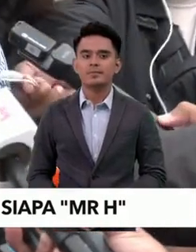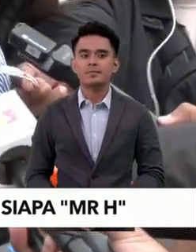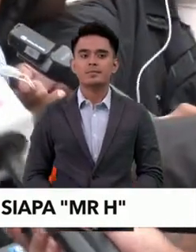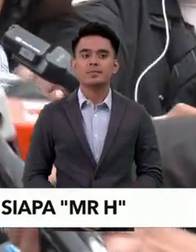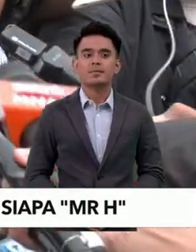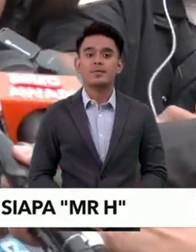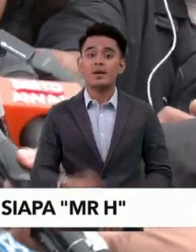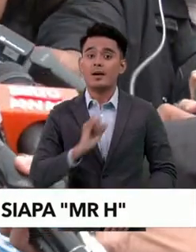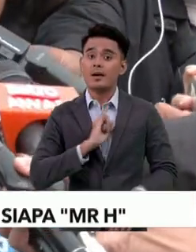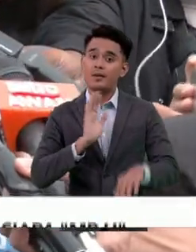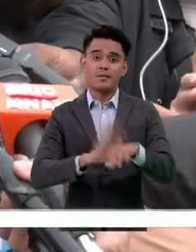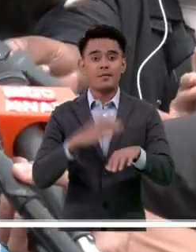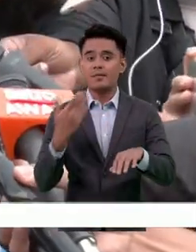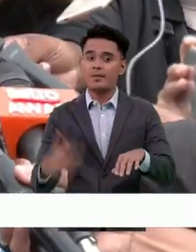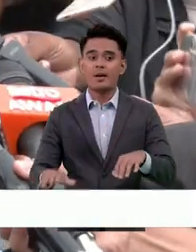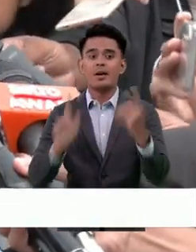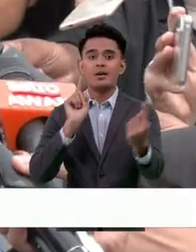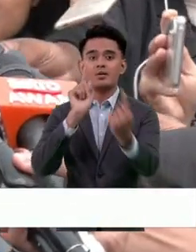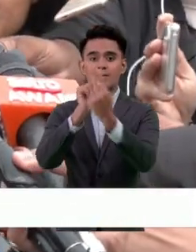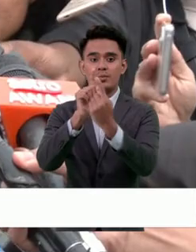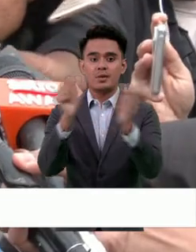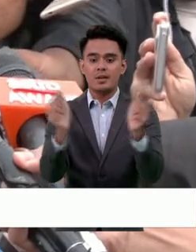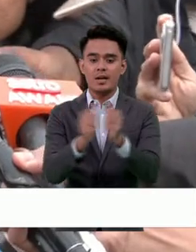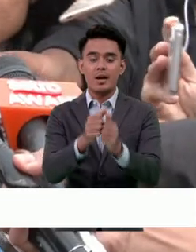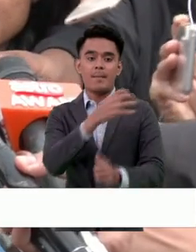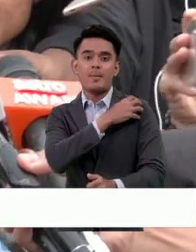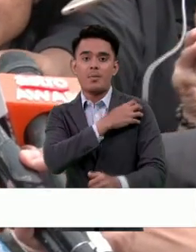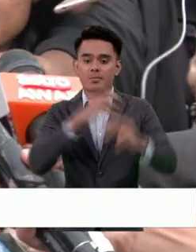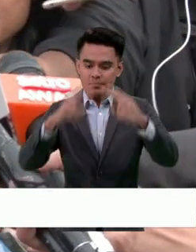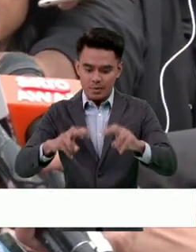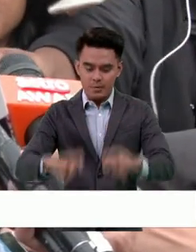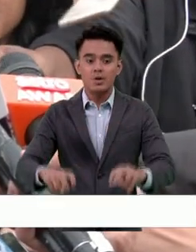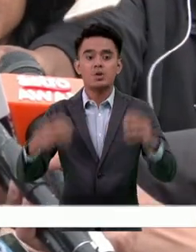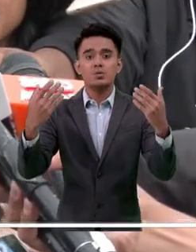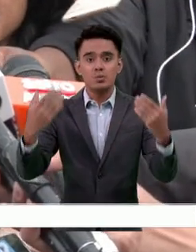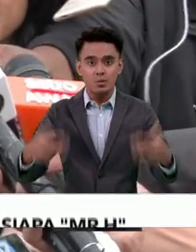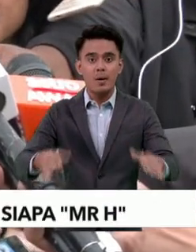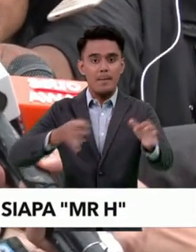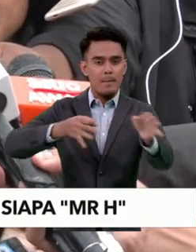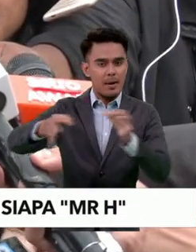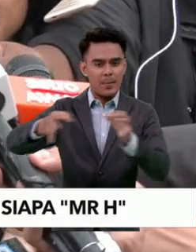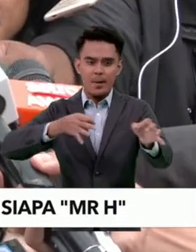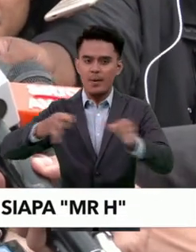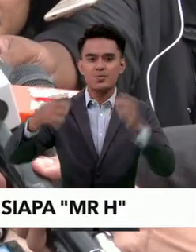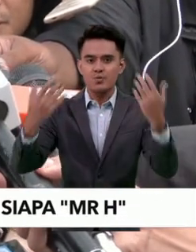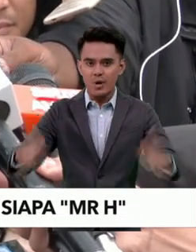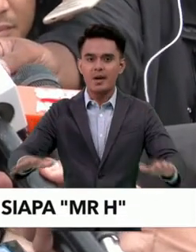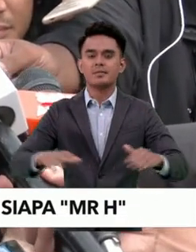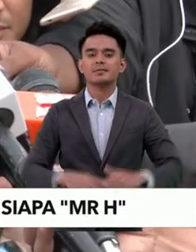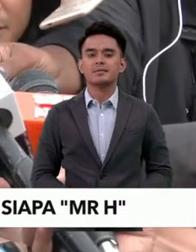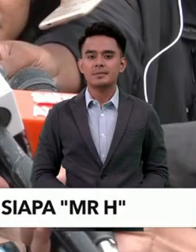saya sudah berjumpa dengan pega penyiasat sudah selesai diambil keterangan saya